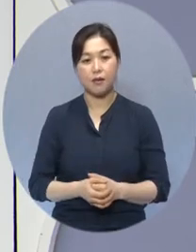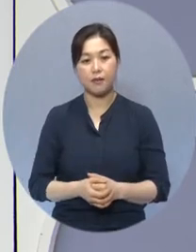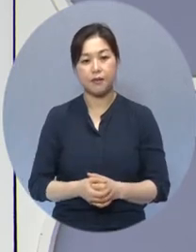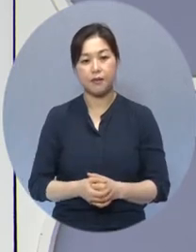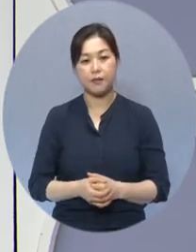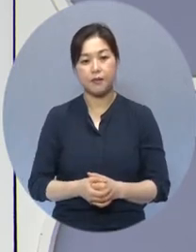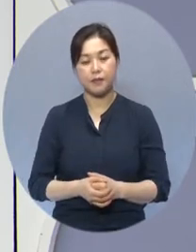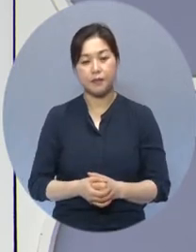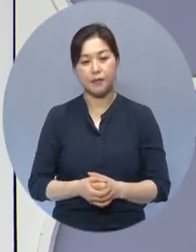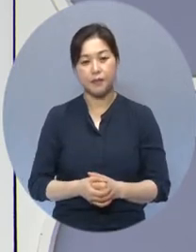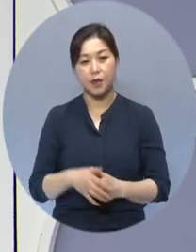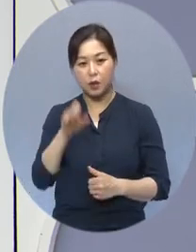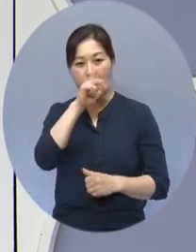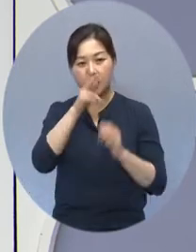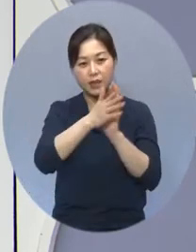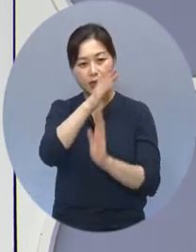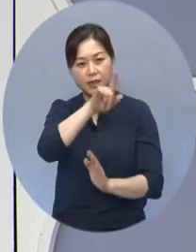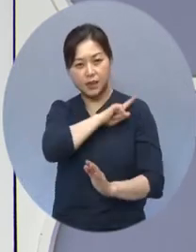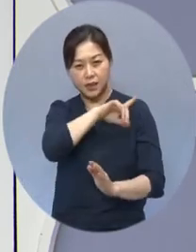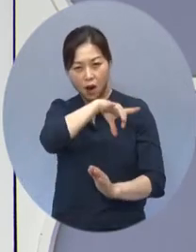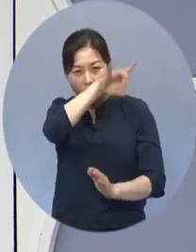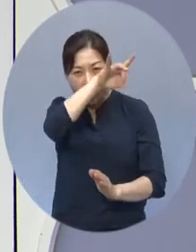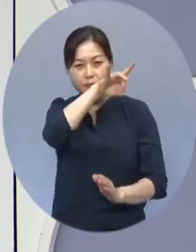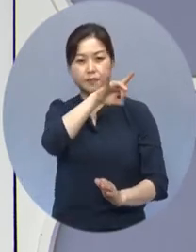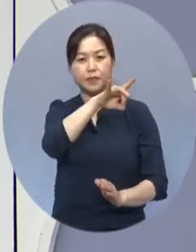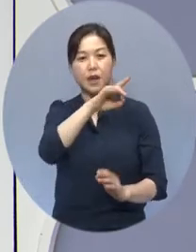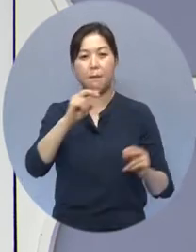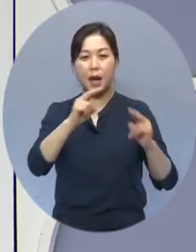반도체 클러스터에 들어올 수 있는 모든 기업들이